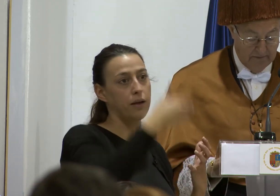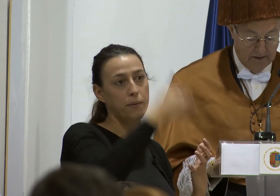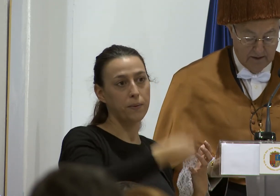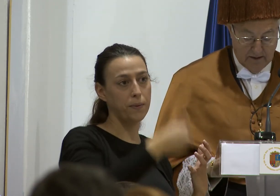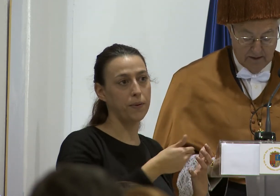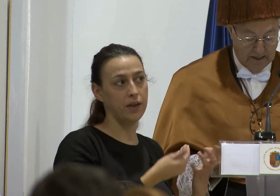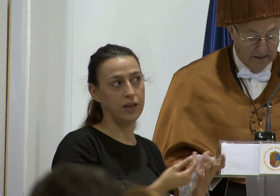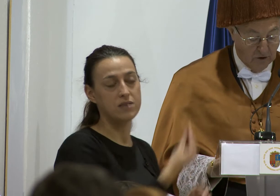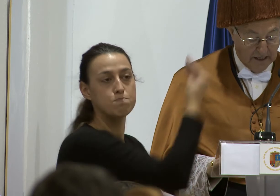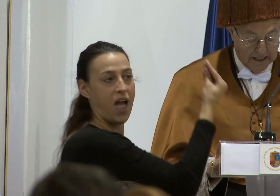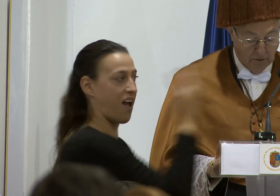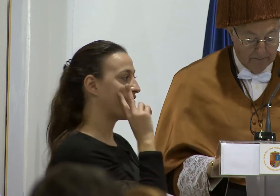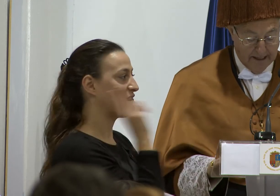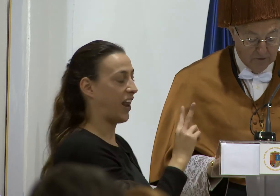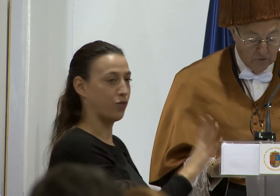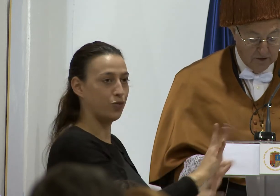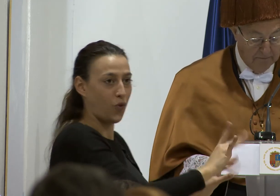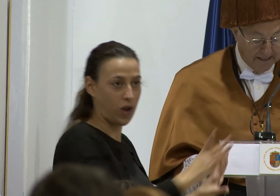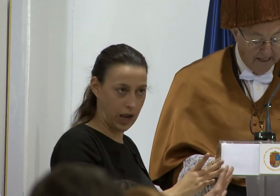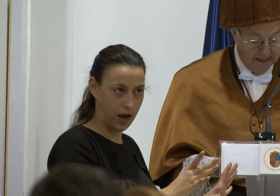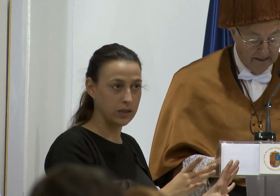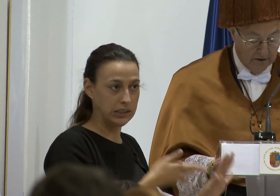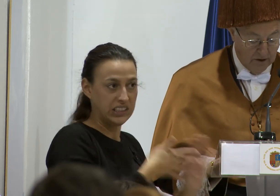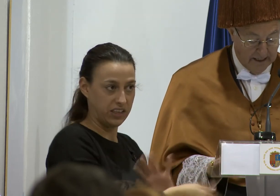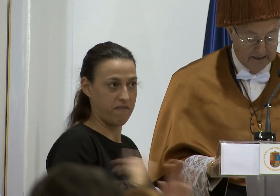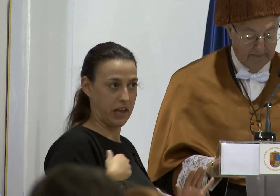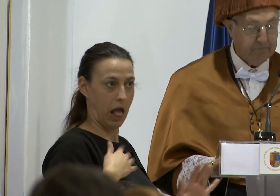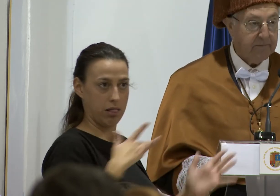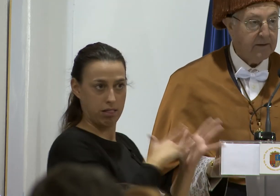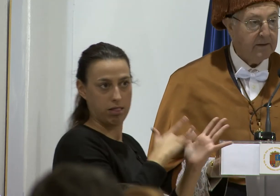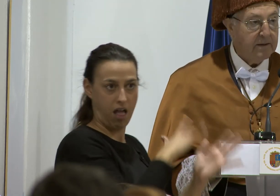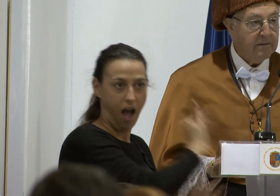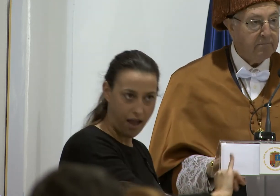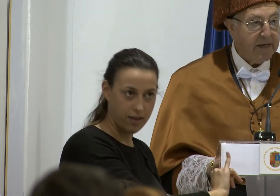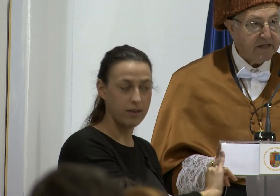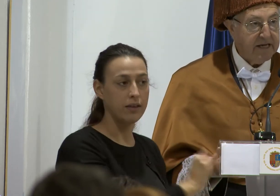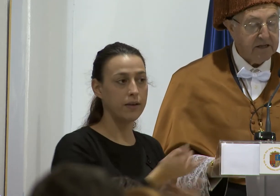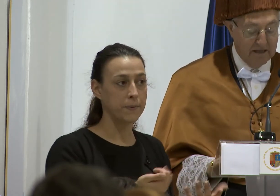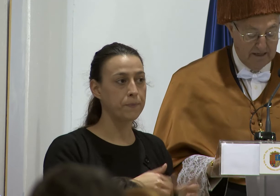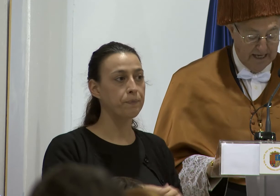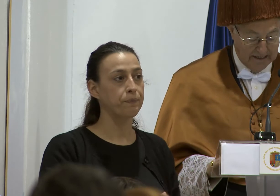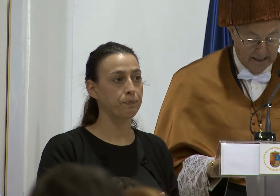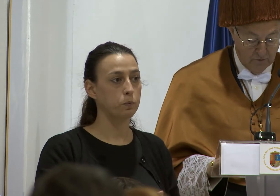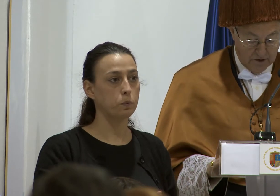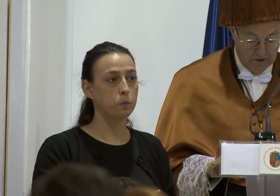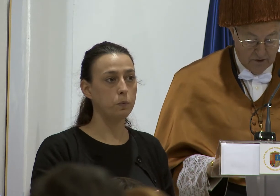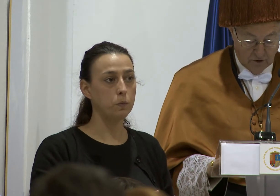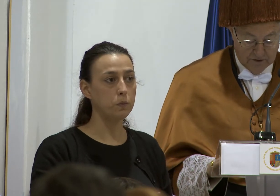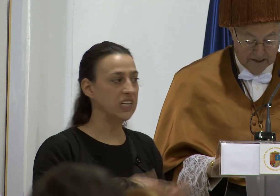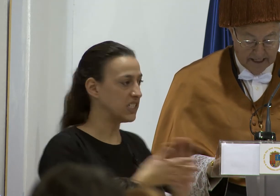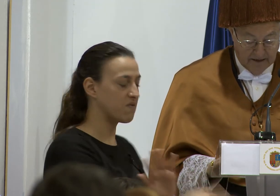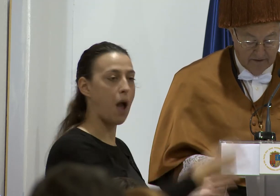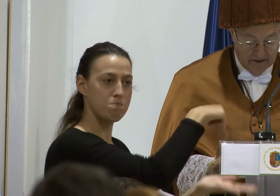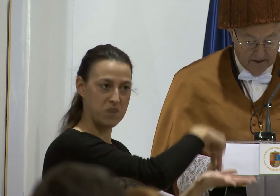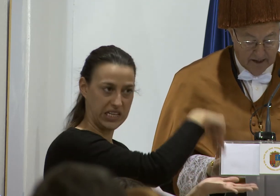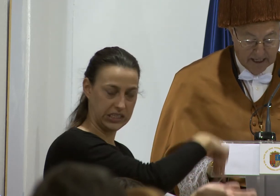nosaltres, en tota la seva plenitud material i concreta, presents i actius com